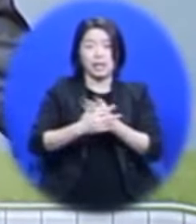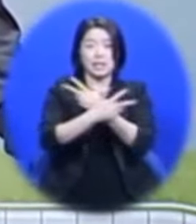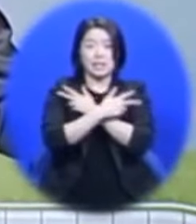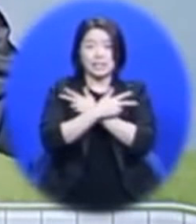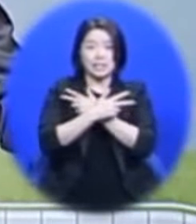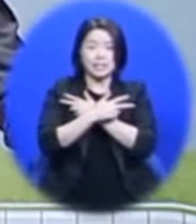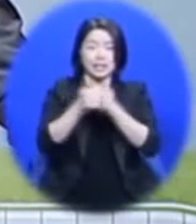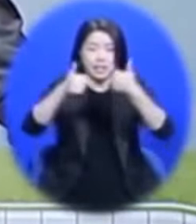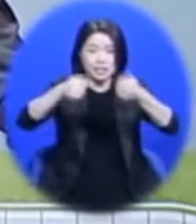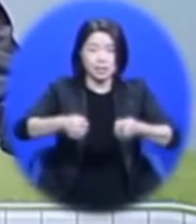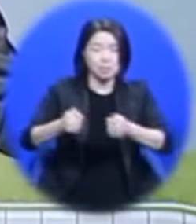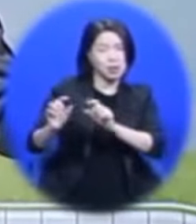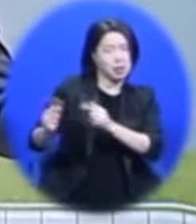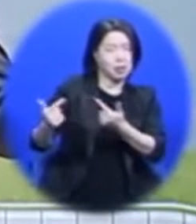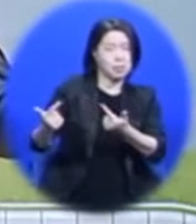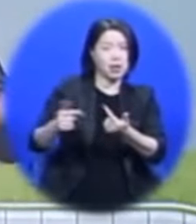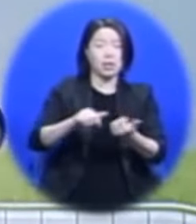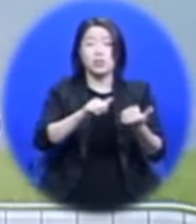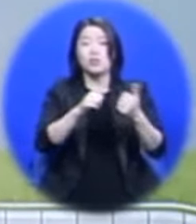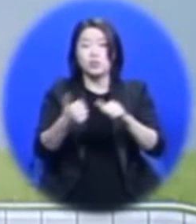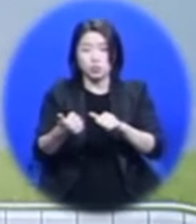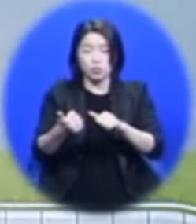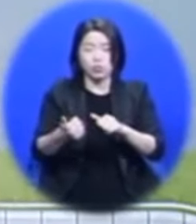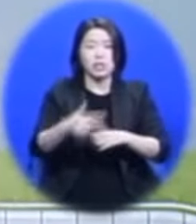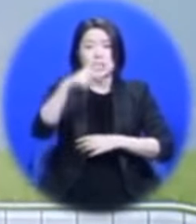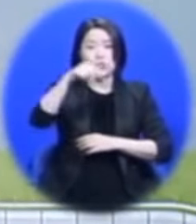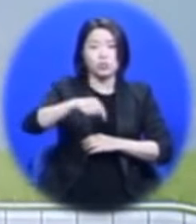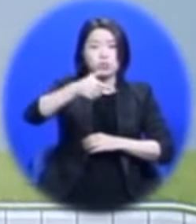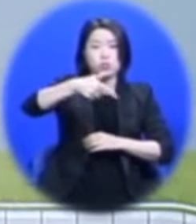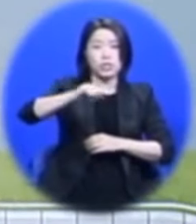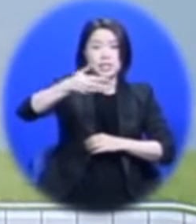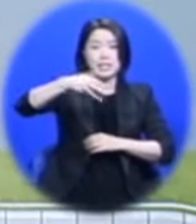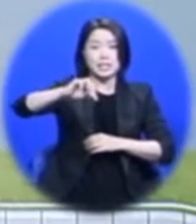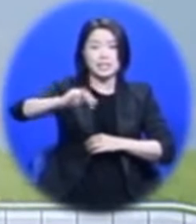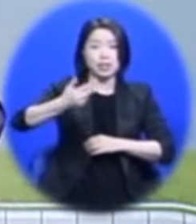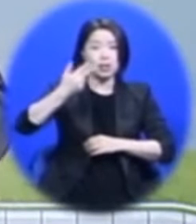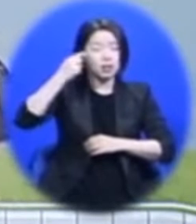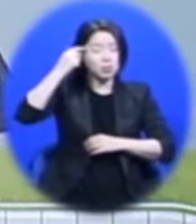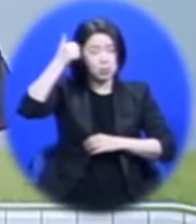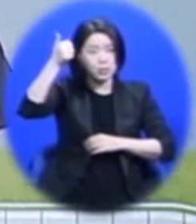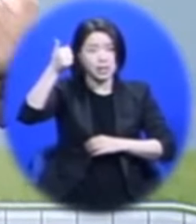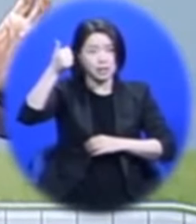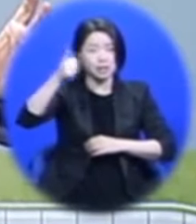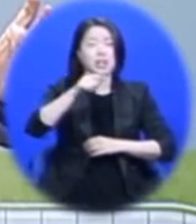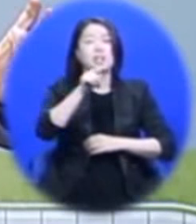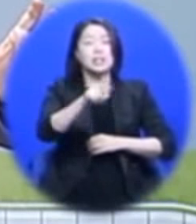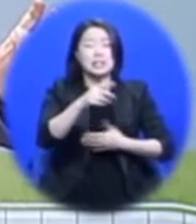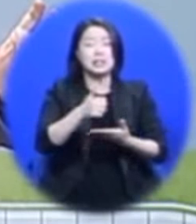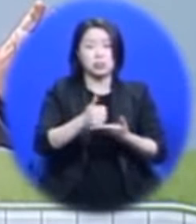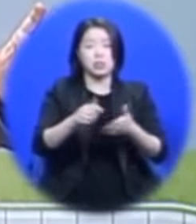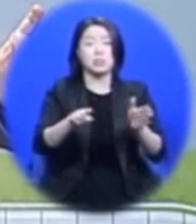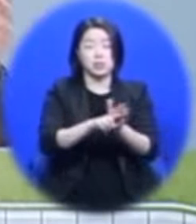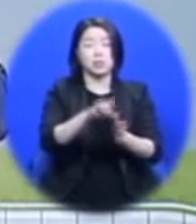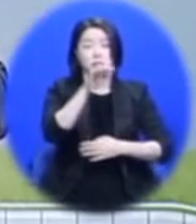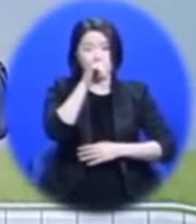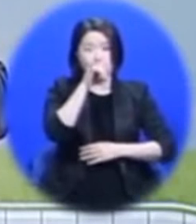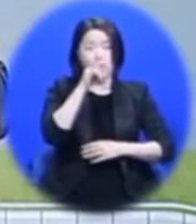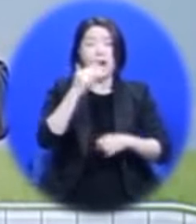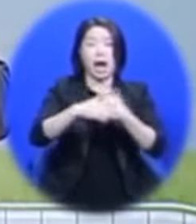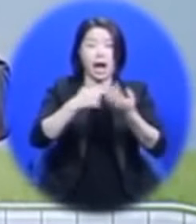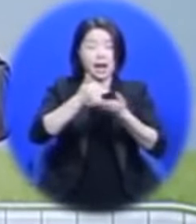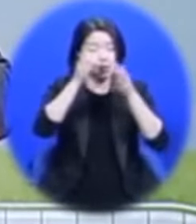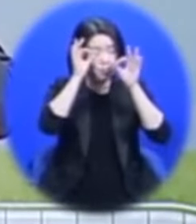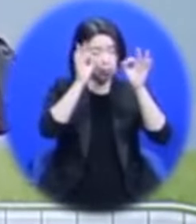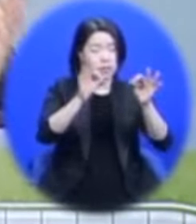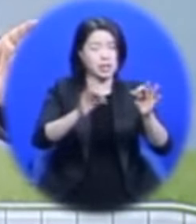신사춘배를 거부하다가 순교하신 주기철 목사님, 그분이 믿음이 있는 것이고 하나님이 보실